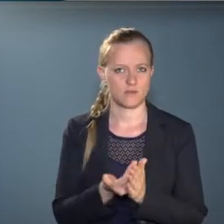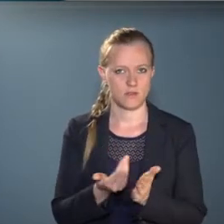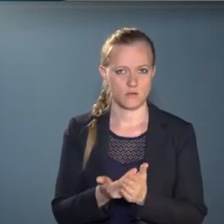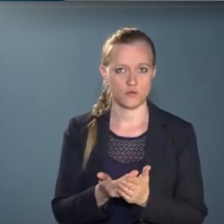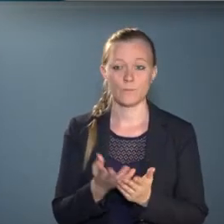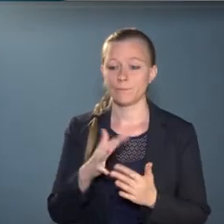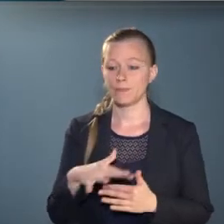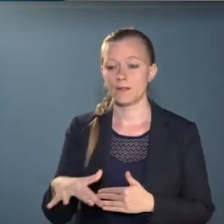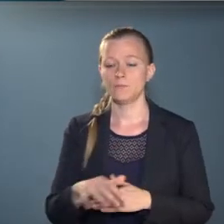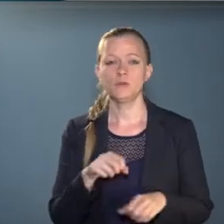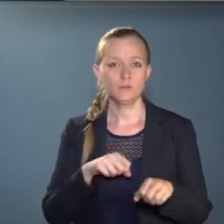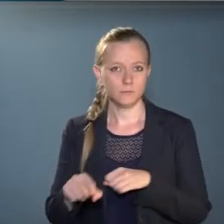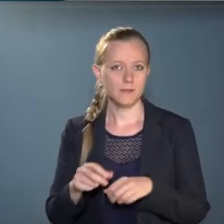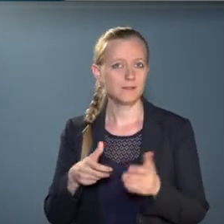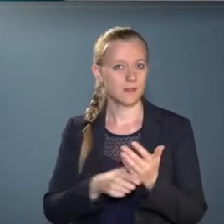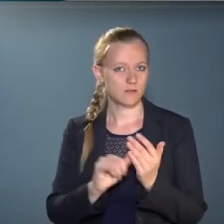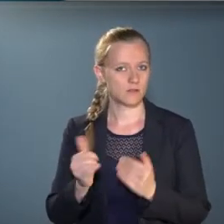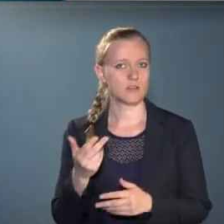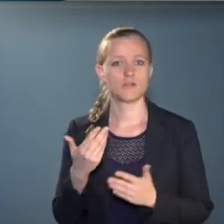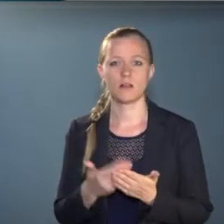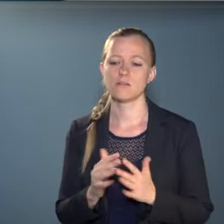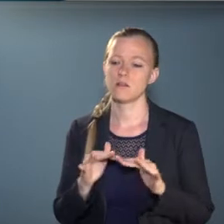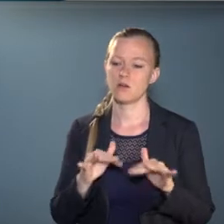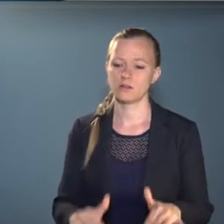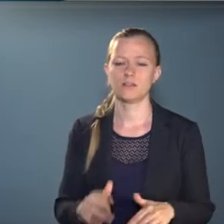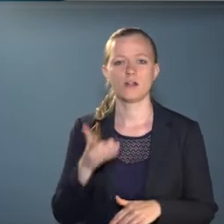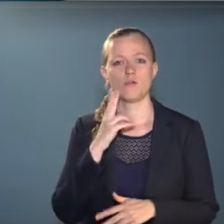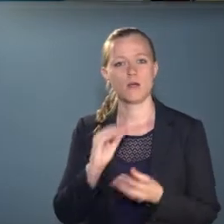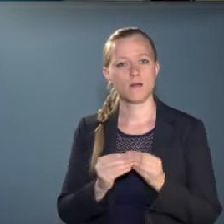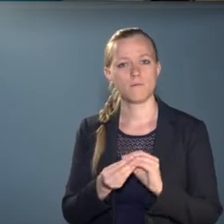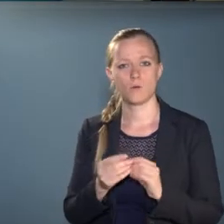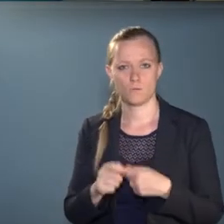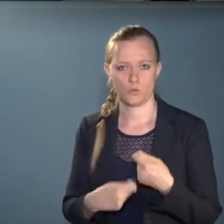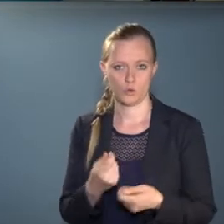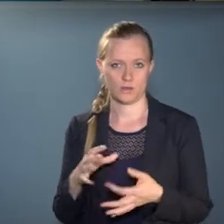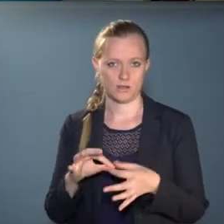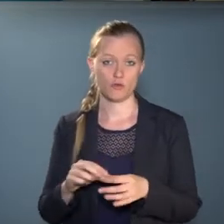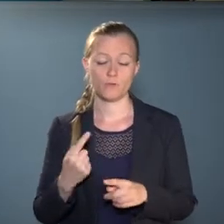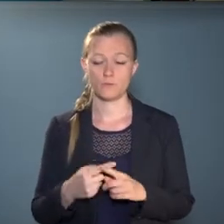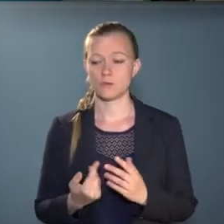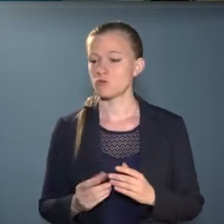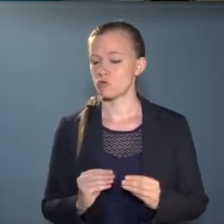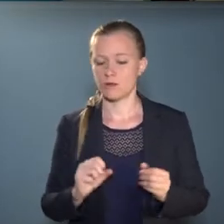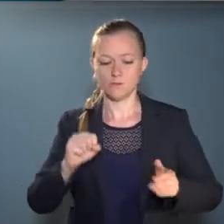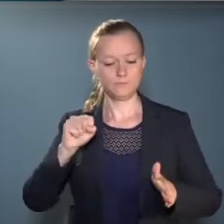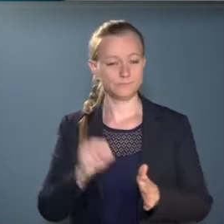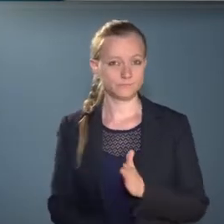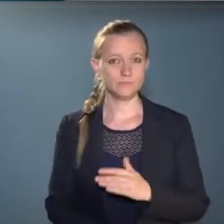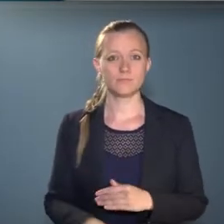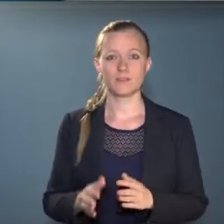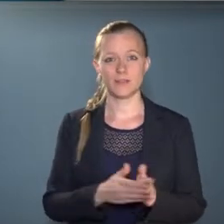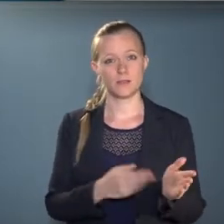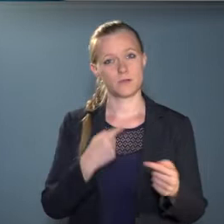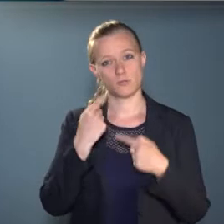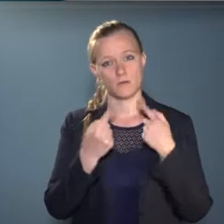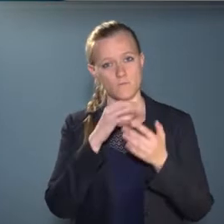a települési önkormányzat jegyzőjének is legyen hatáskör a dohányboltok működésével kapcsolatban, illetve most egy sokkal szigorúbb kezdeményezést